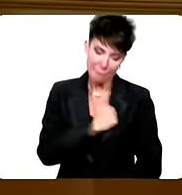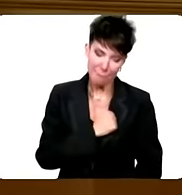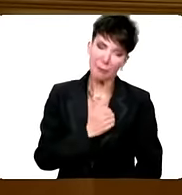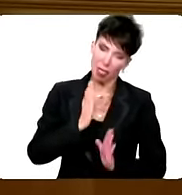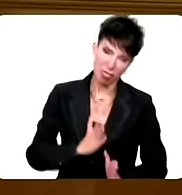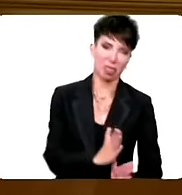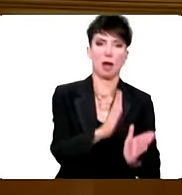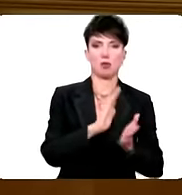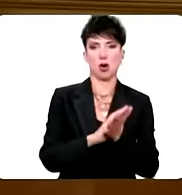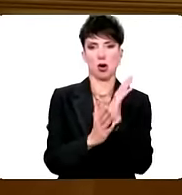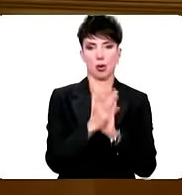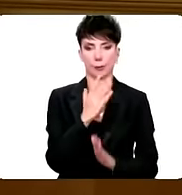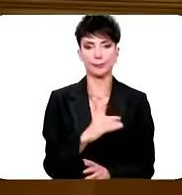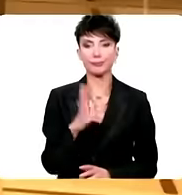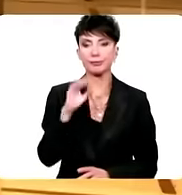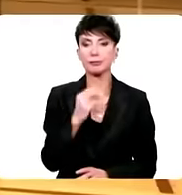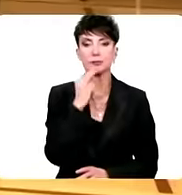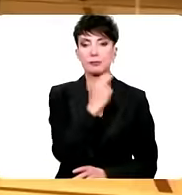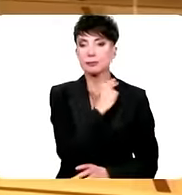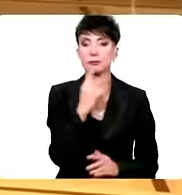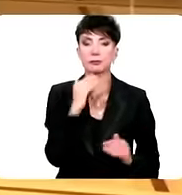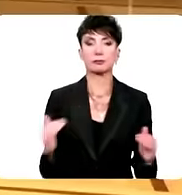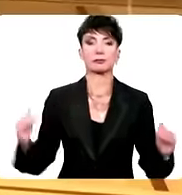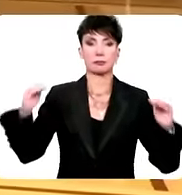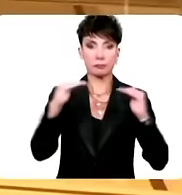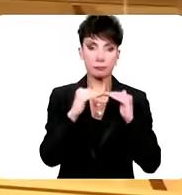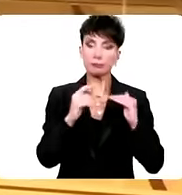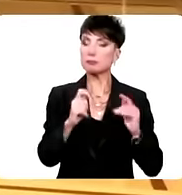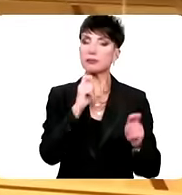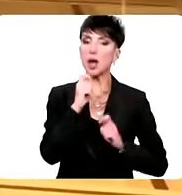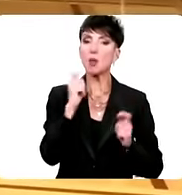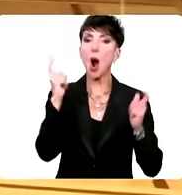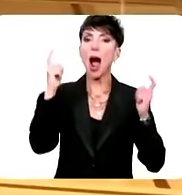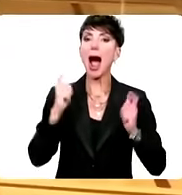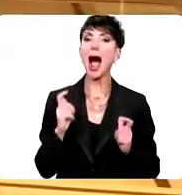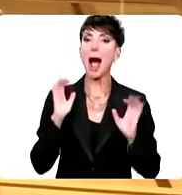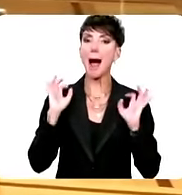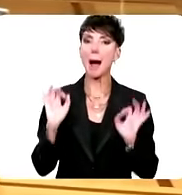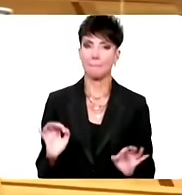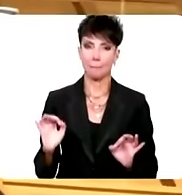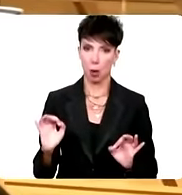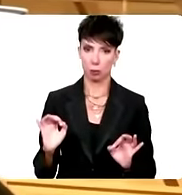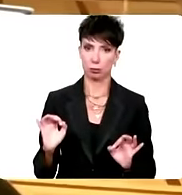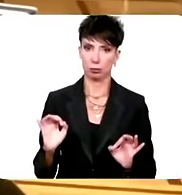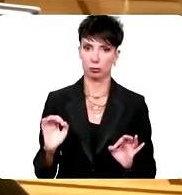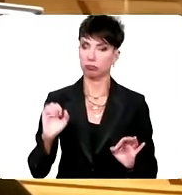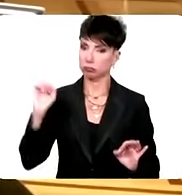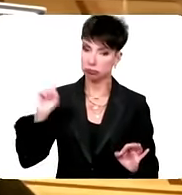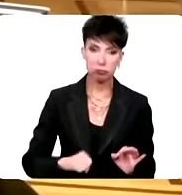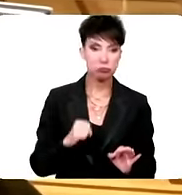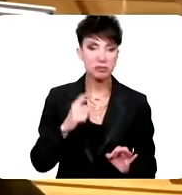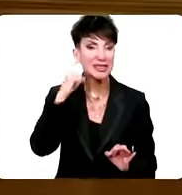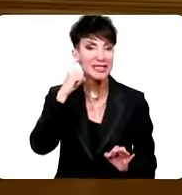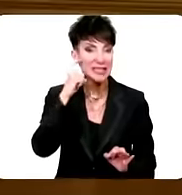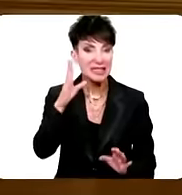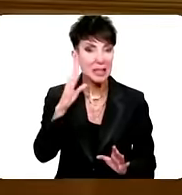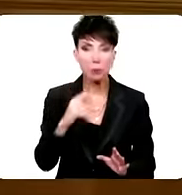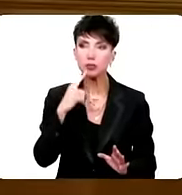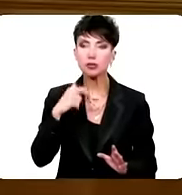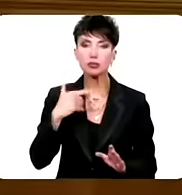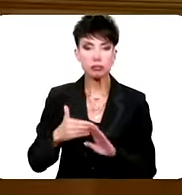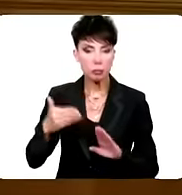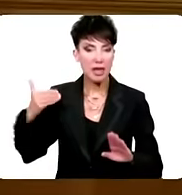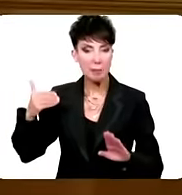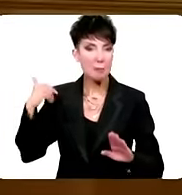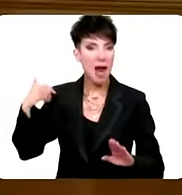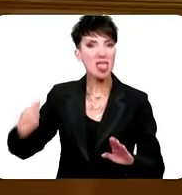της ισότητας στον πολιτικό γάμο, κύριε Σόιτερ, αν αναζητήσετε, αναλογιστείτε την εποχή του δημόσιου διαλόγου, είναι ότι για ένα θέμα